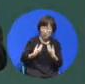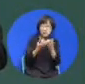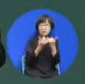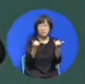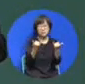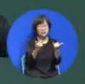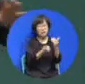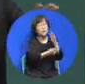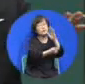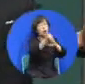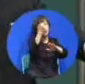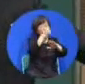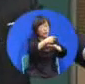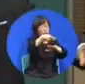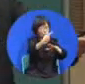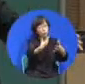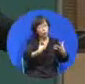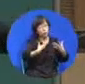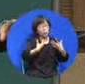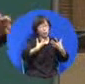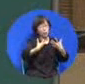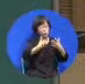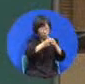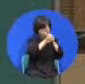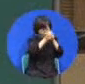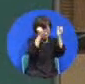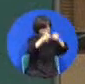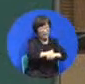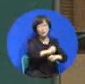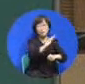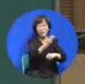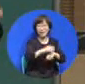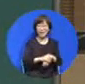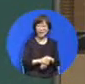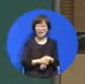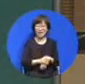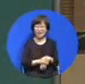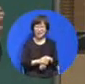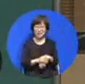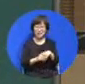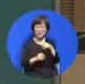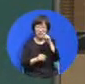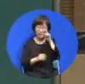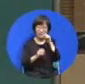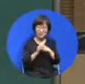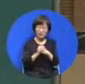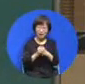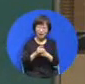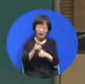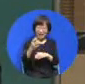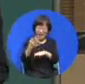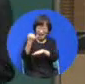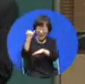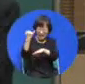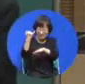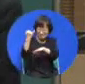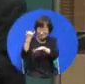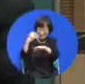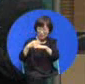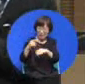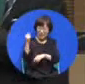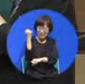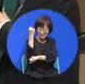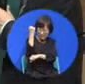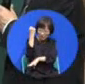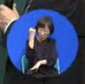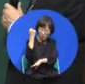never realize these 아니, things. 저 밑바닥에서 and they will fail even if they have 무너지는 success. 사람은 성공해도 문제 와요. Those people who fail when they are